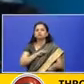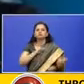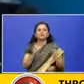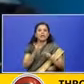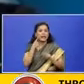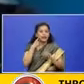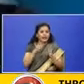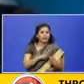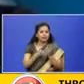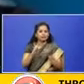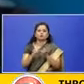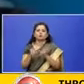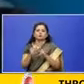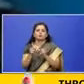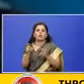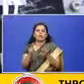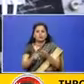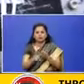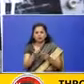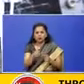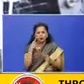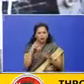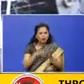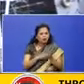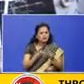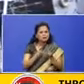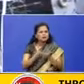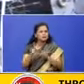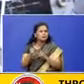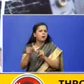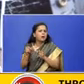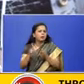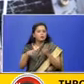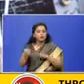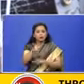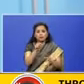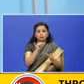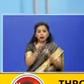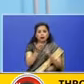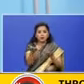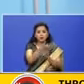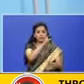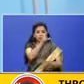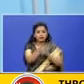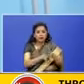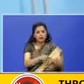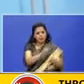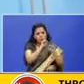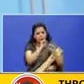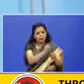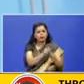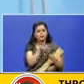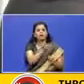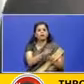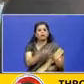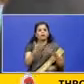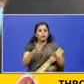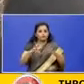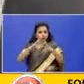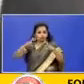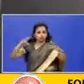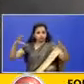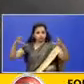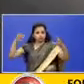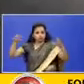है। इन स्पेस के जरिए गैर सरकारी कंपनियों को भी अपने पेलोड्स और सैटेलाइट